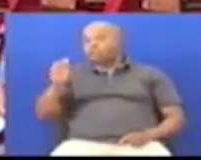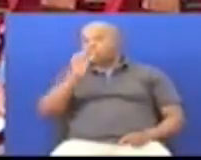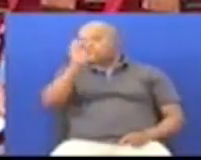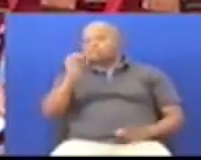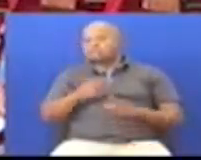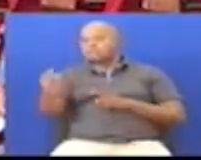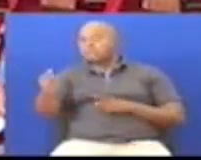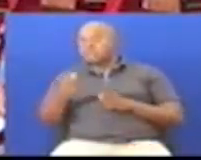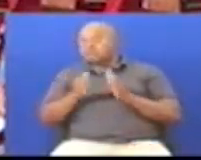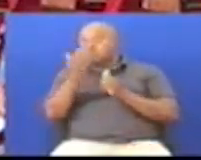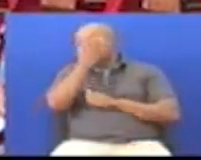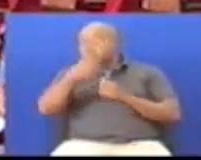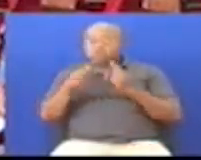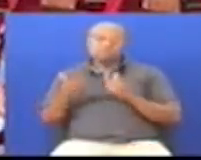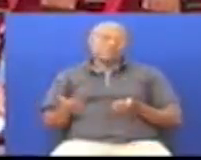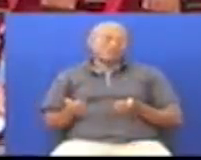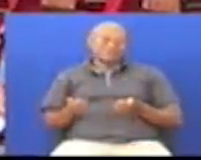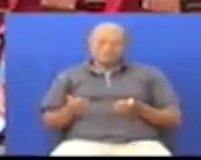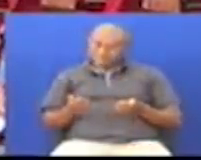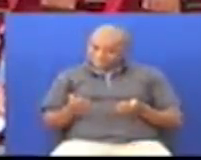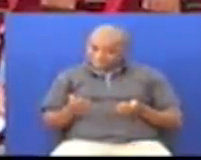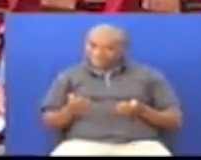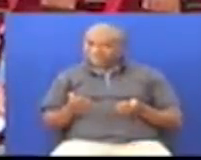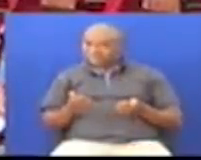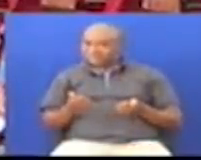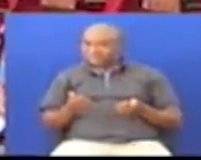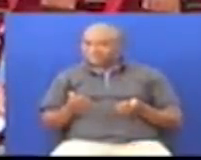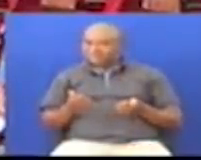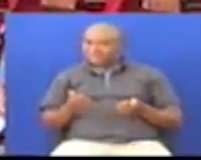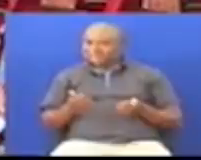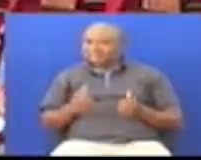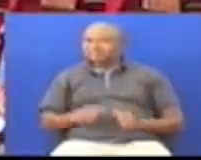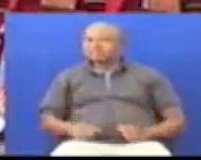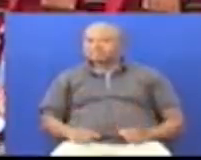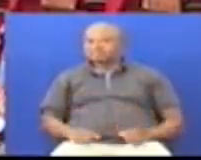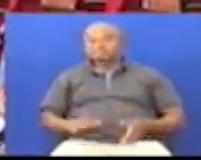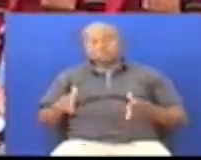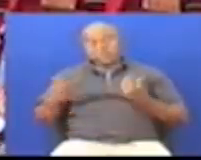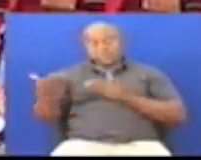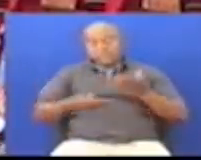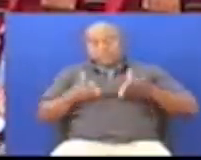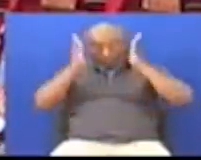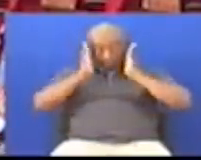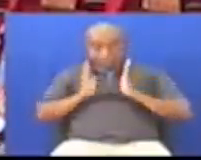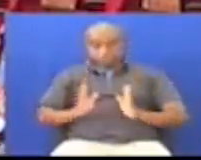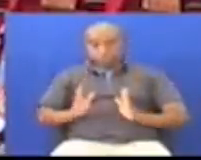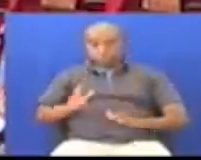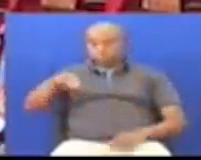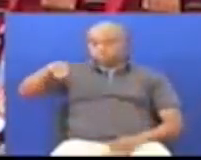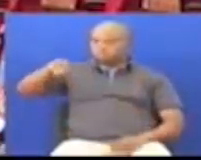yale mengine. Mheshimiwa Marwa Rioba